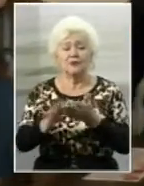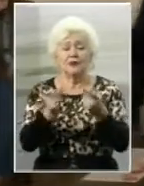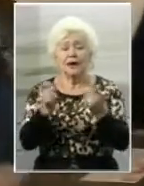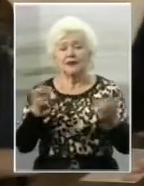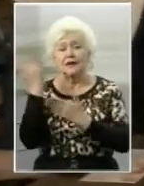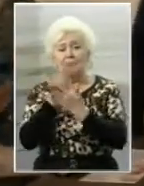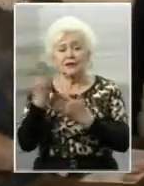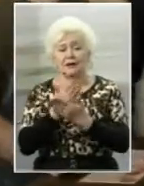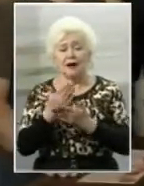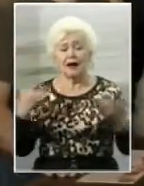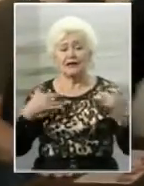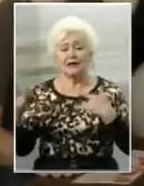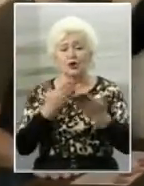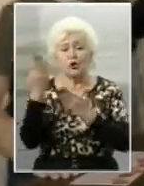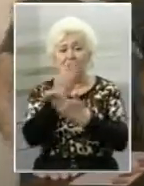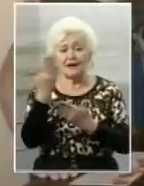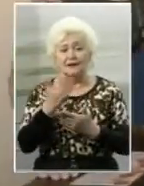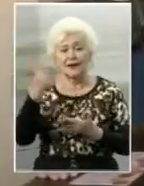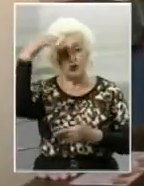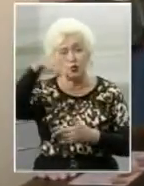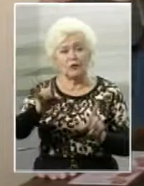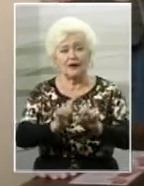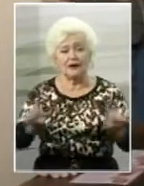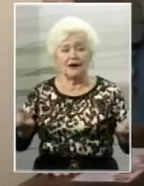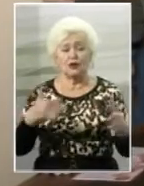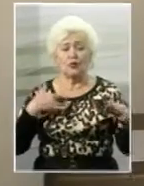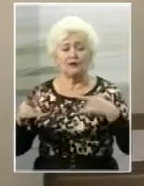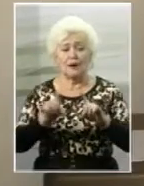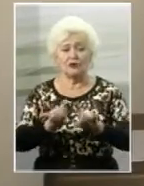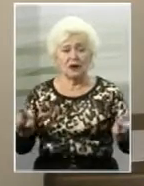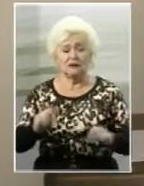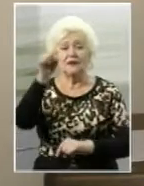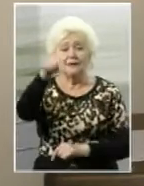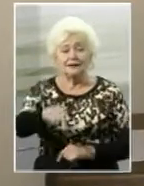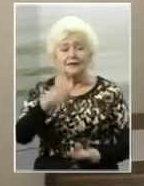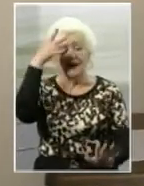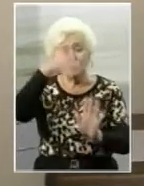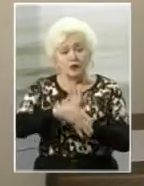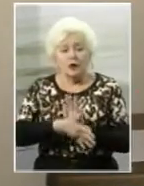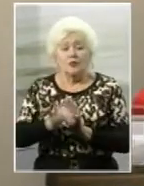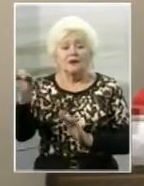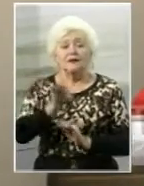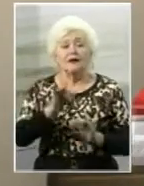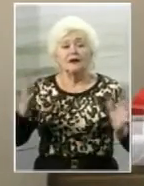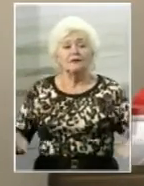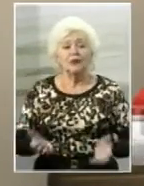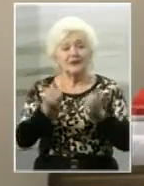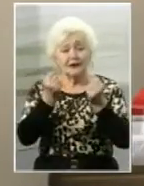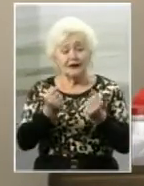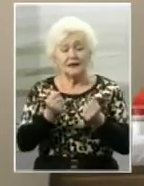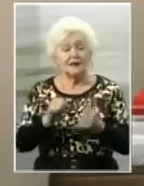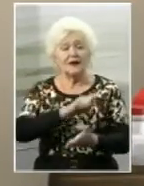фільми у кіноконцертній залі «Ювілейний» у драмтеатрі. Це розуміння та підтримка. Підтримка